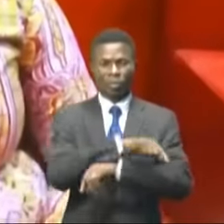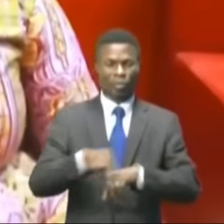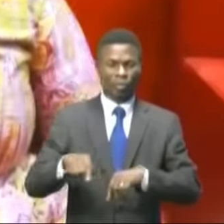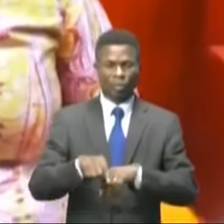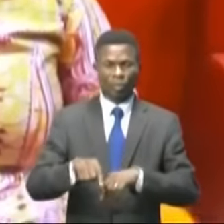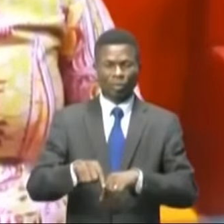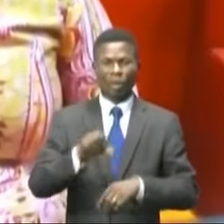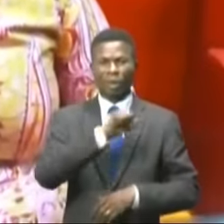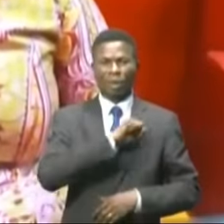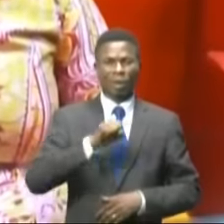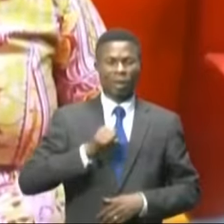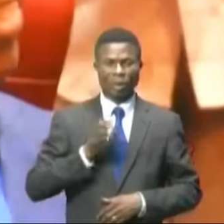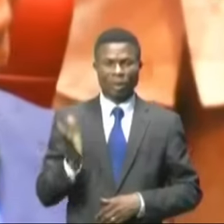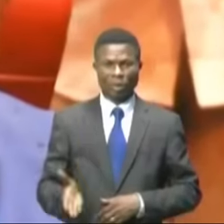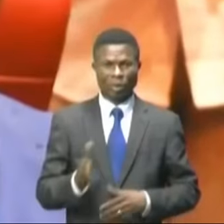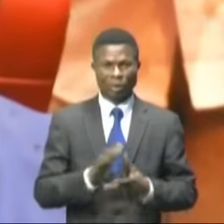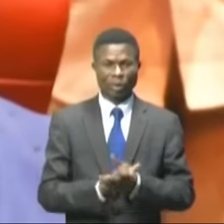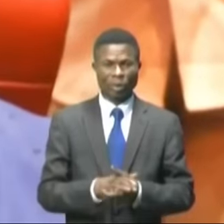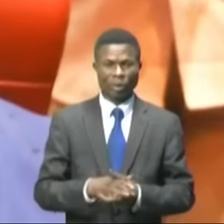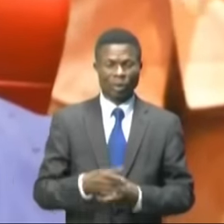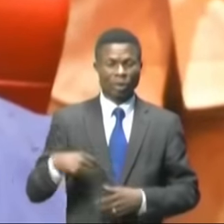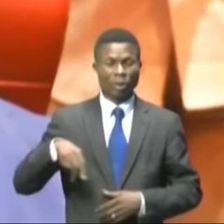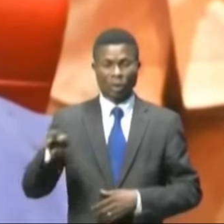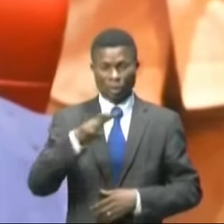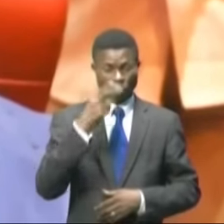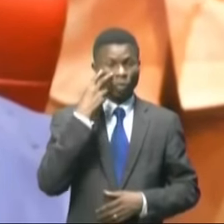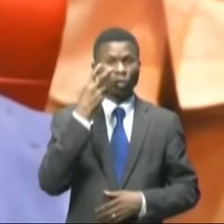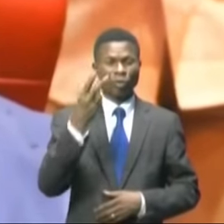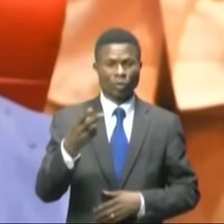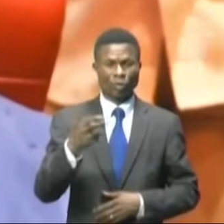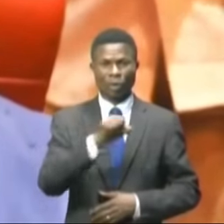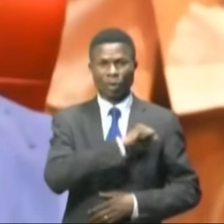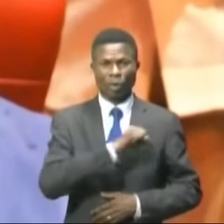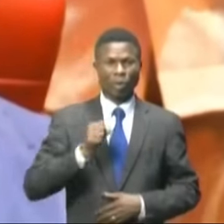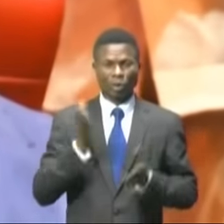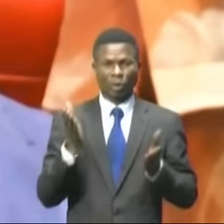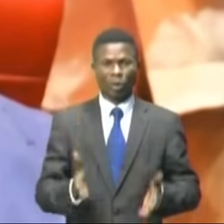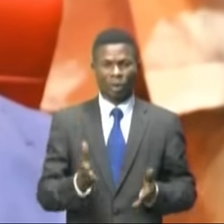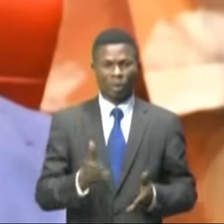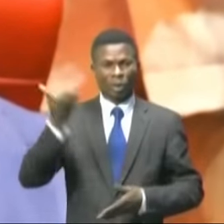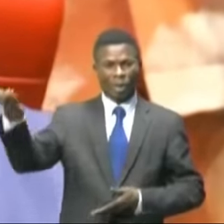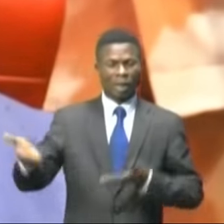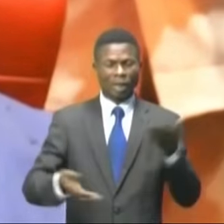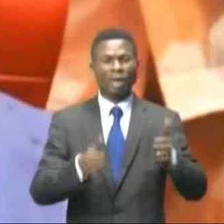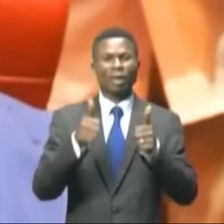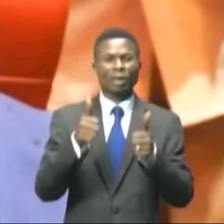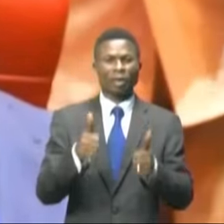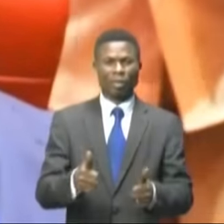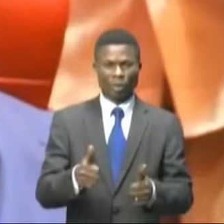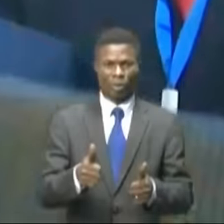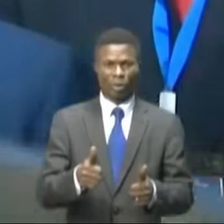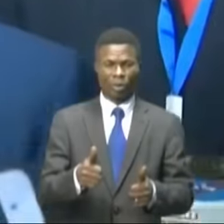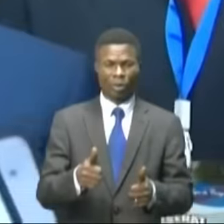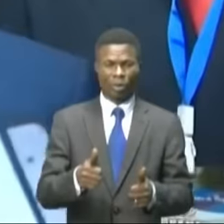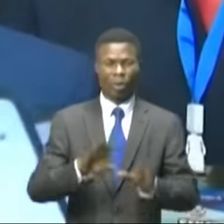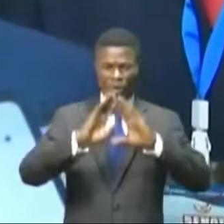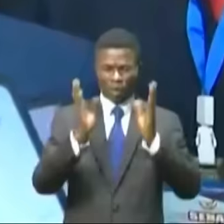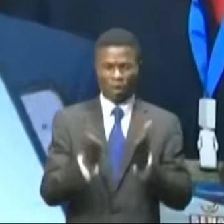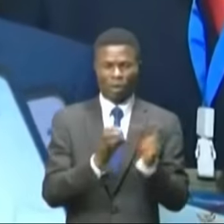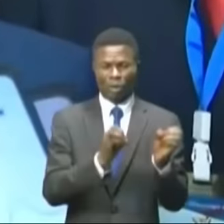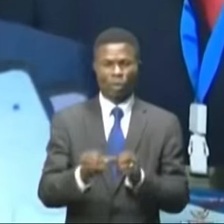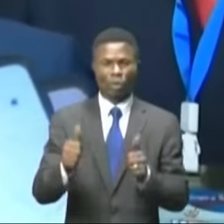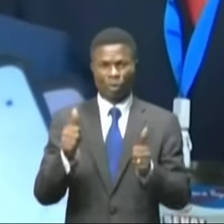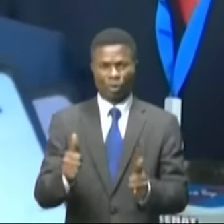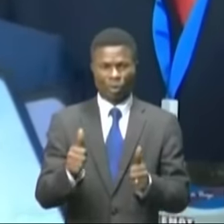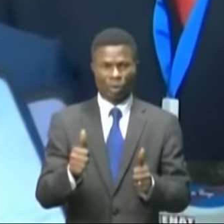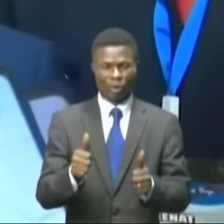du Sénat. Vous avez vu comment les sénateurs ont été très bien accueillis et tout s'est bien passé. Je crois que